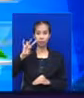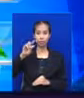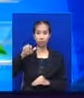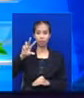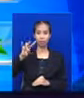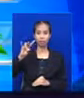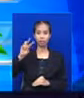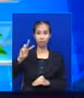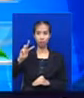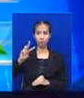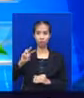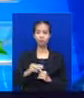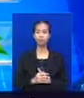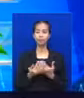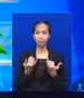97.72 จุดไปปิดที่ระดับ